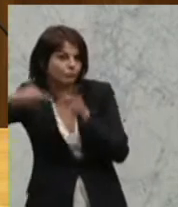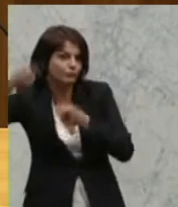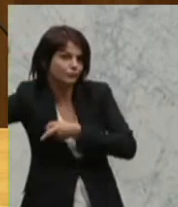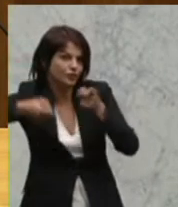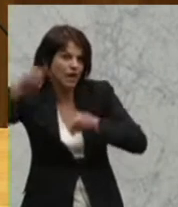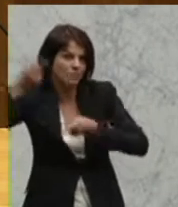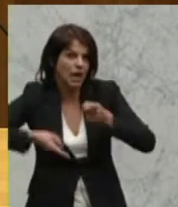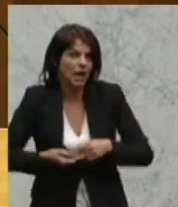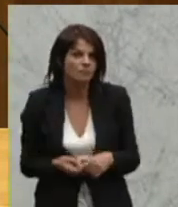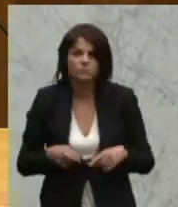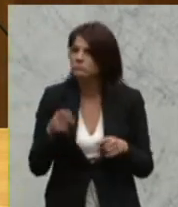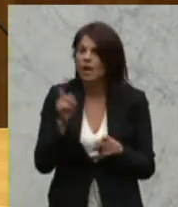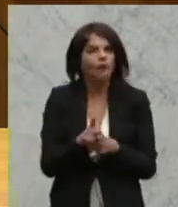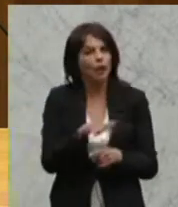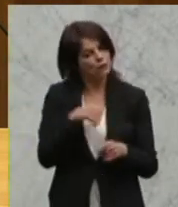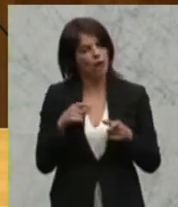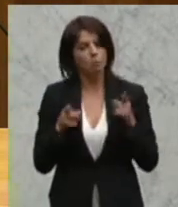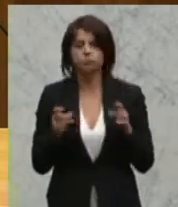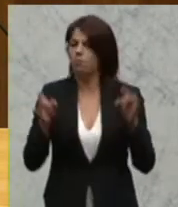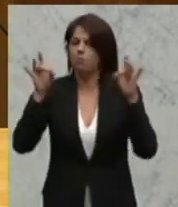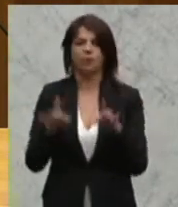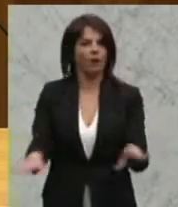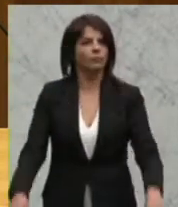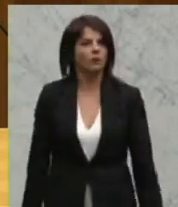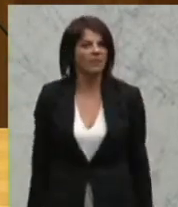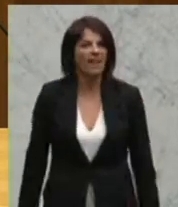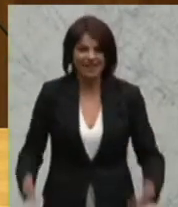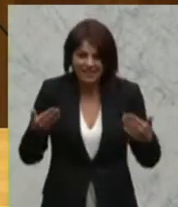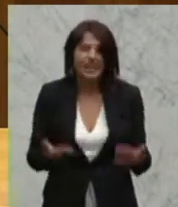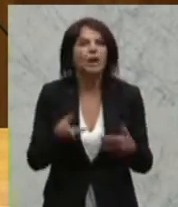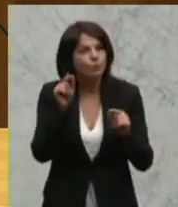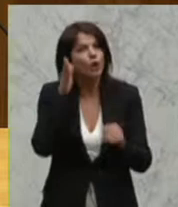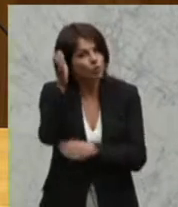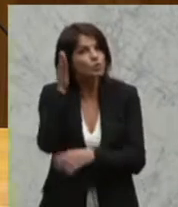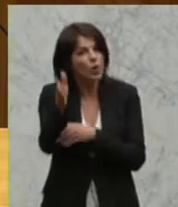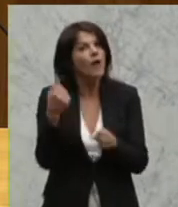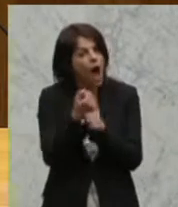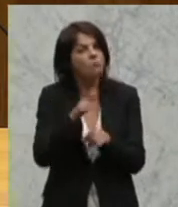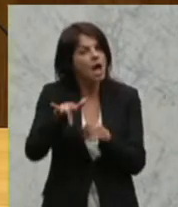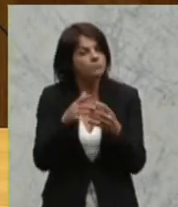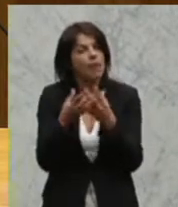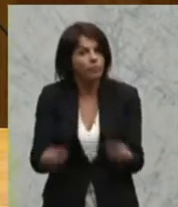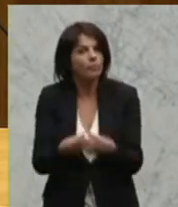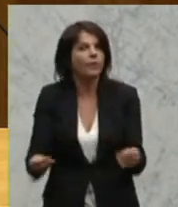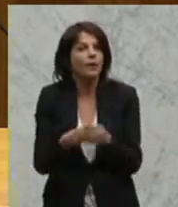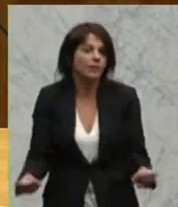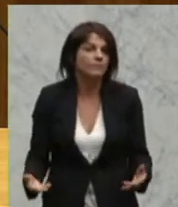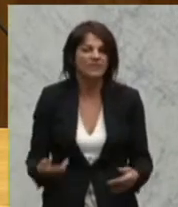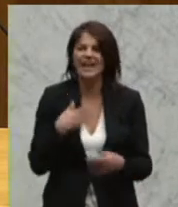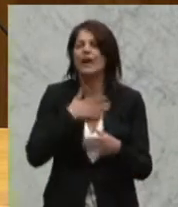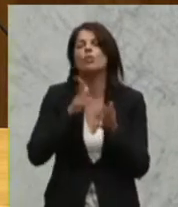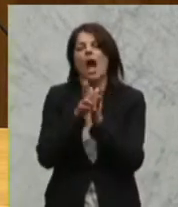sehenden Auges seine Souveränität aufgibt. Das wird uns viele Arbeitsplätze kosten. Und ich erkläre Ihnen noch gerne mal,